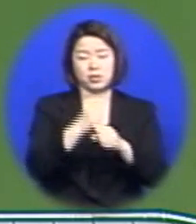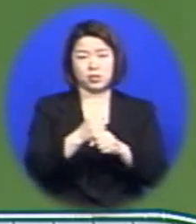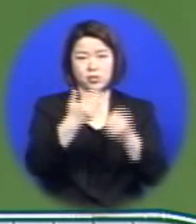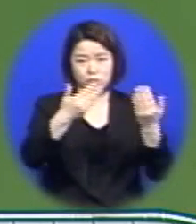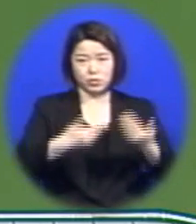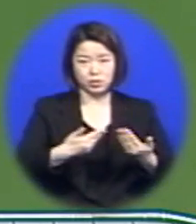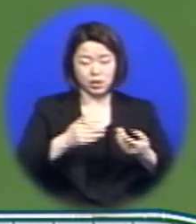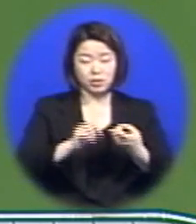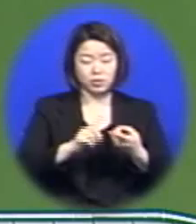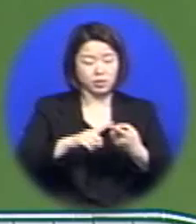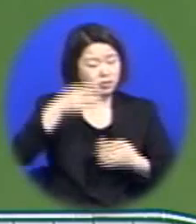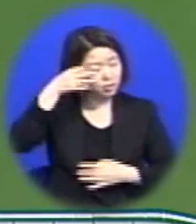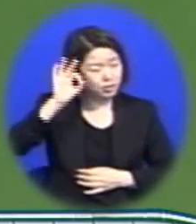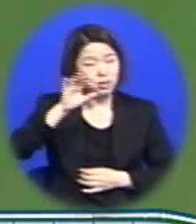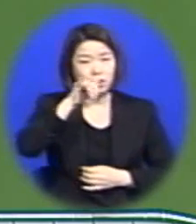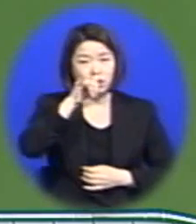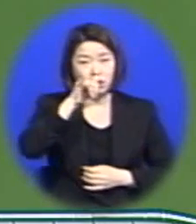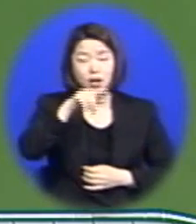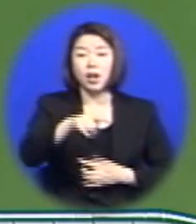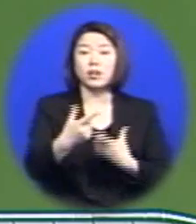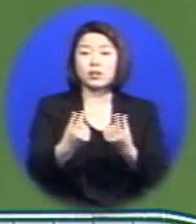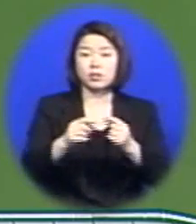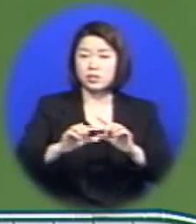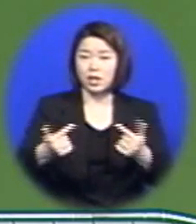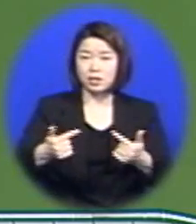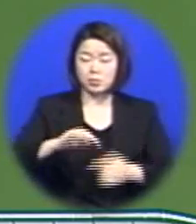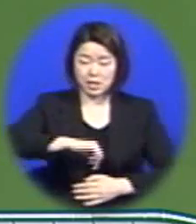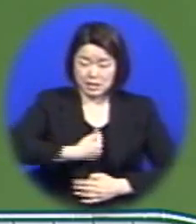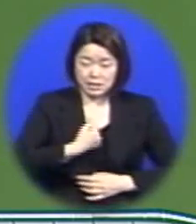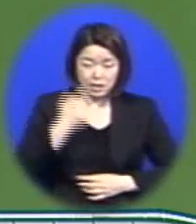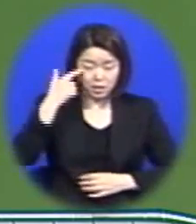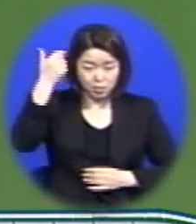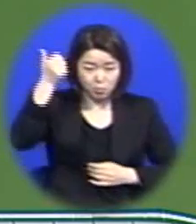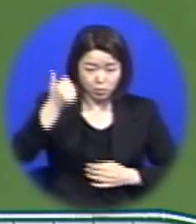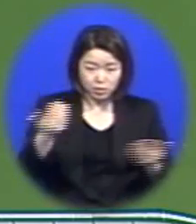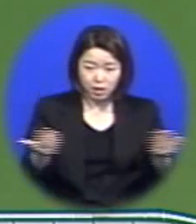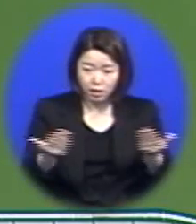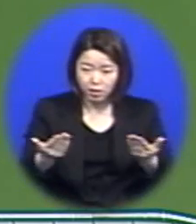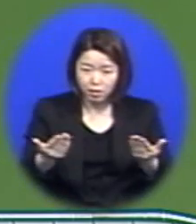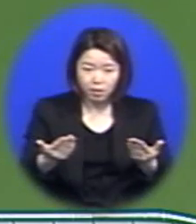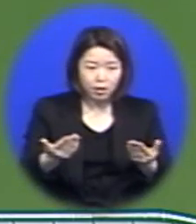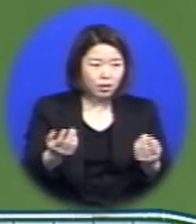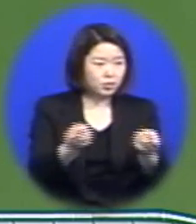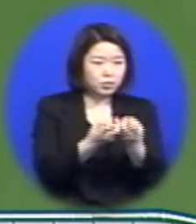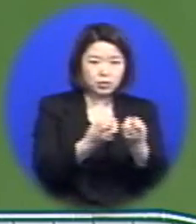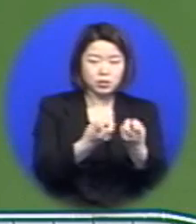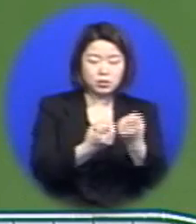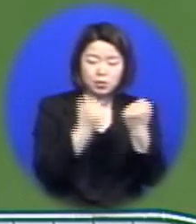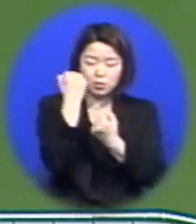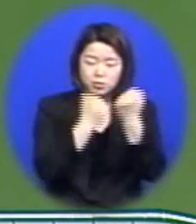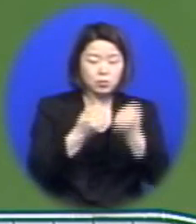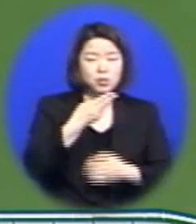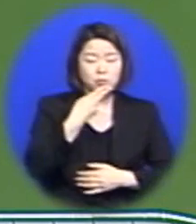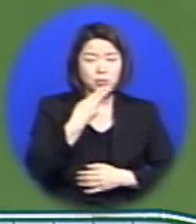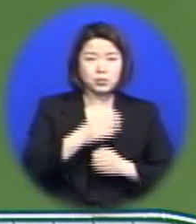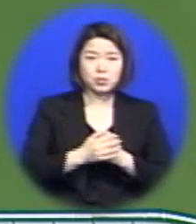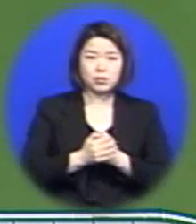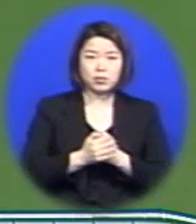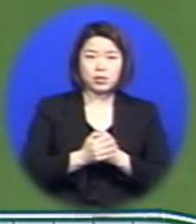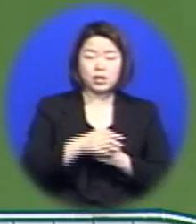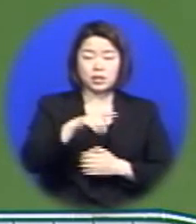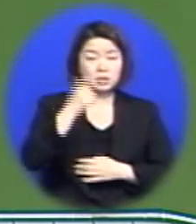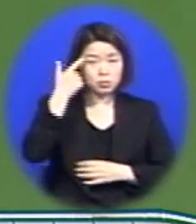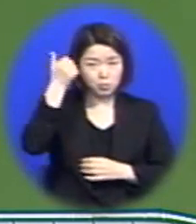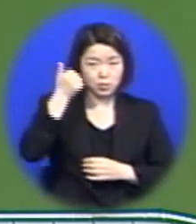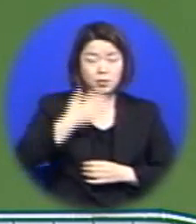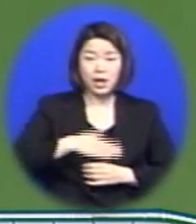그게 깨달아요 으면 지금 목사님 자신의 목회를 설명할 방법이 없다는 그 목사님을 혹시 아시는